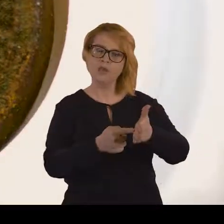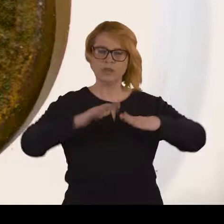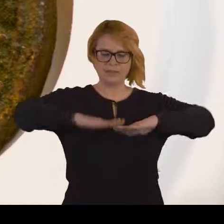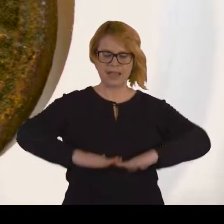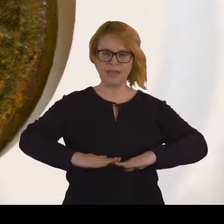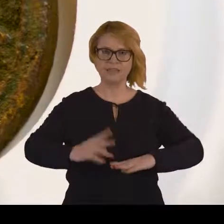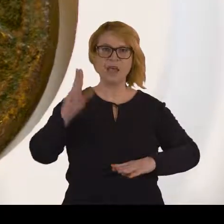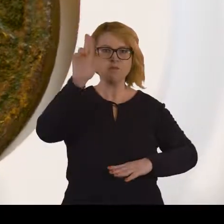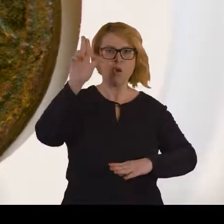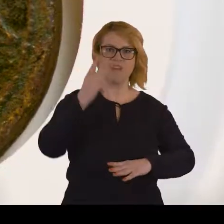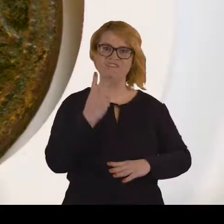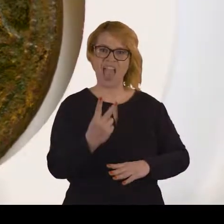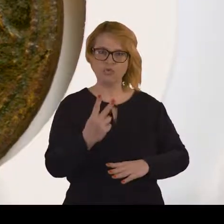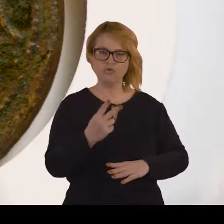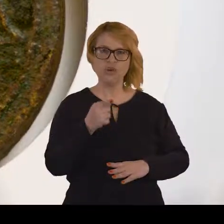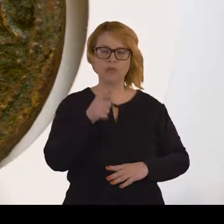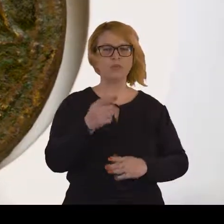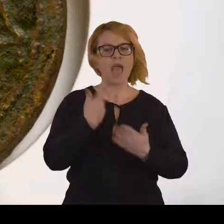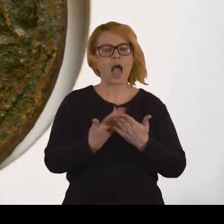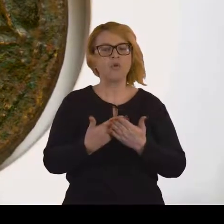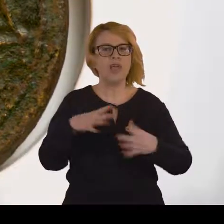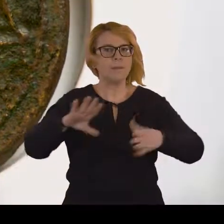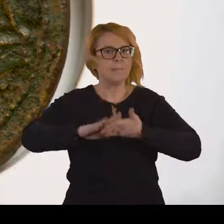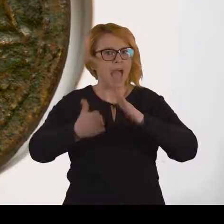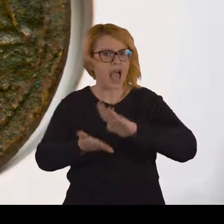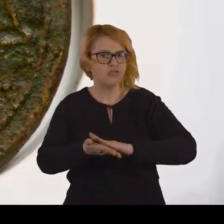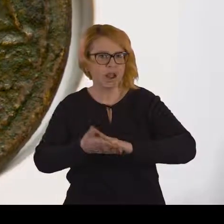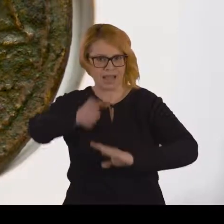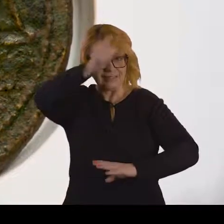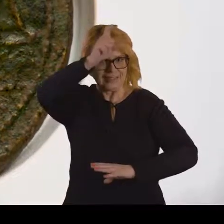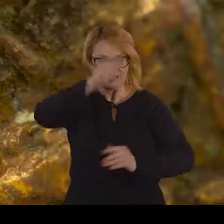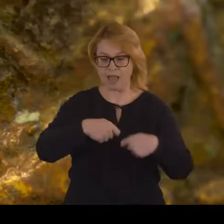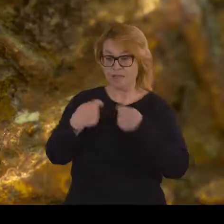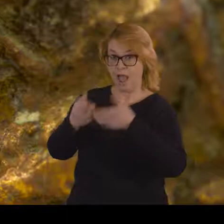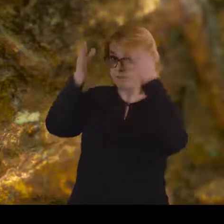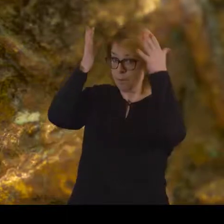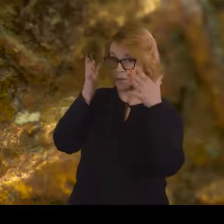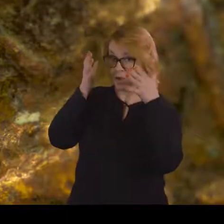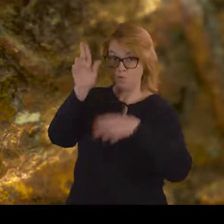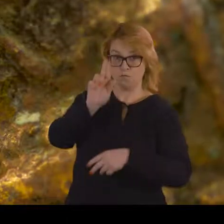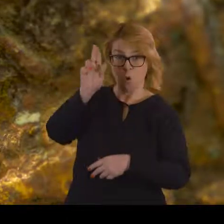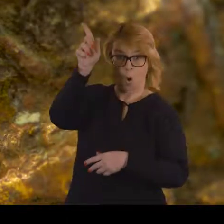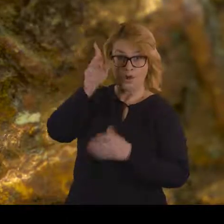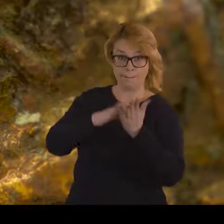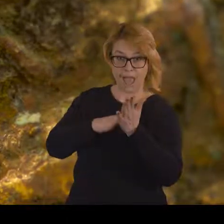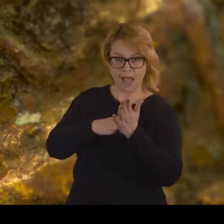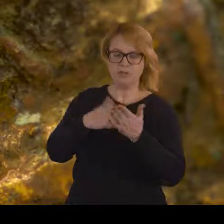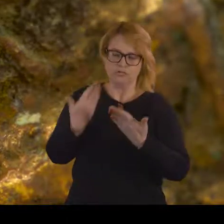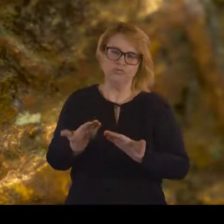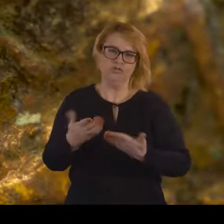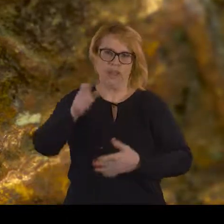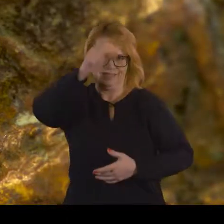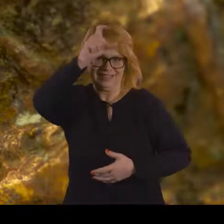Venušu, symbolizujúcu Faustínu, ktorá podáva príľbu bohovi Marsovi, čiže Markovi Aureliovi pred